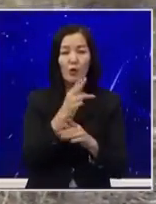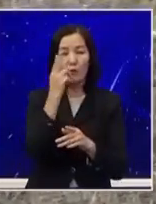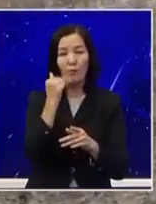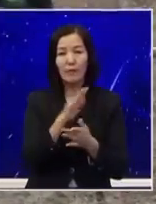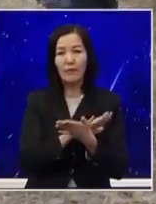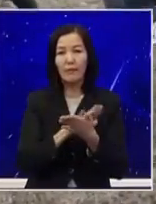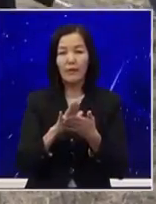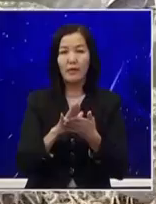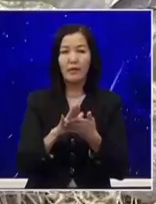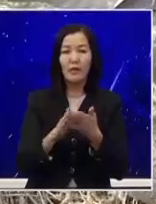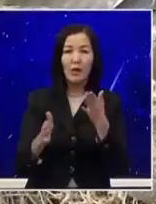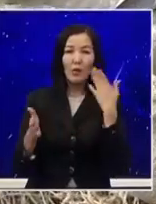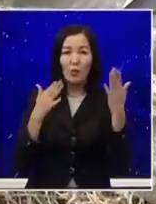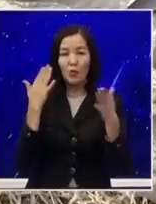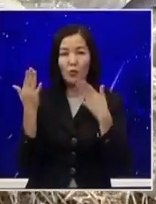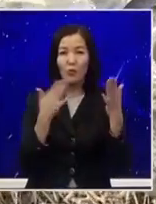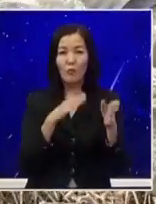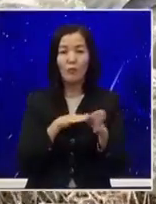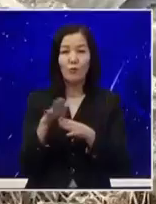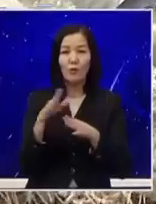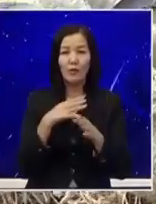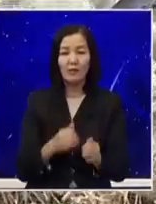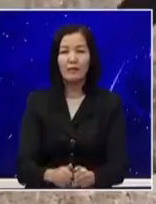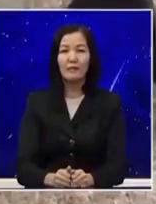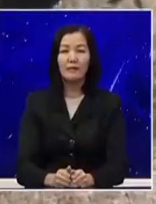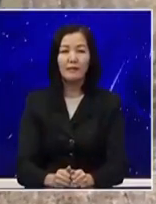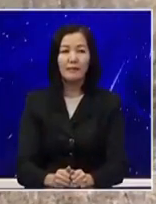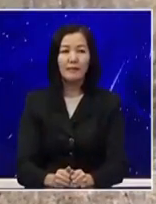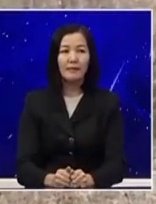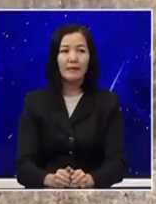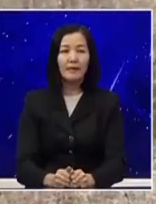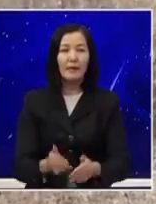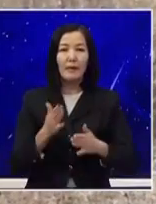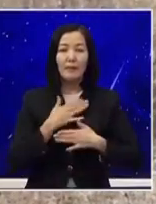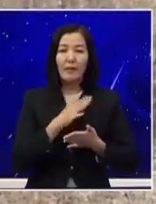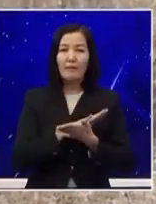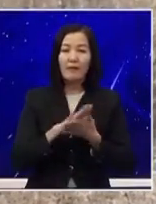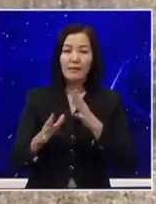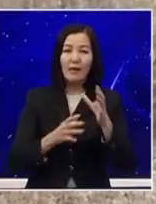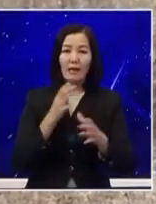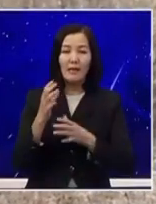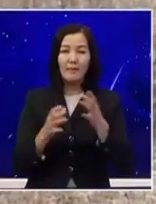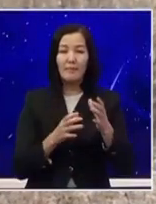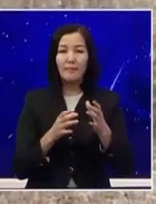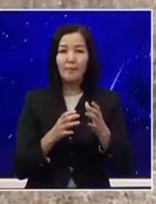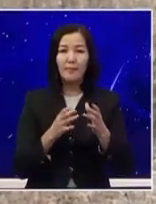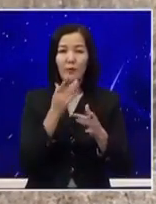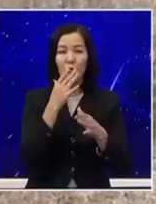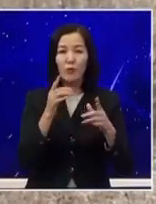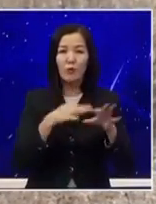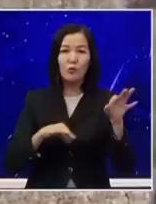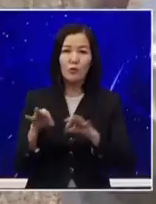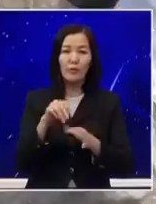тазалық жұмысын көтеріңкі көңіл күймен орындадық дейді. Мен Таза әлем ұлттық жобасының волонтері боламын. Бүгін